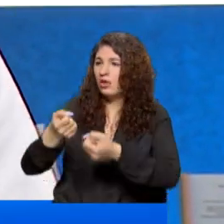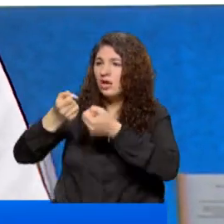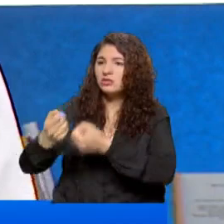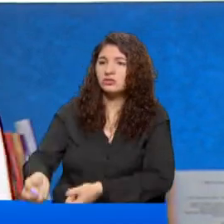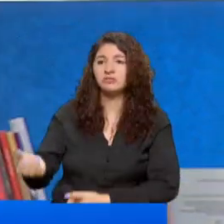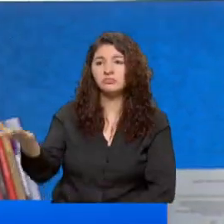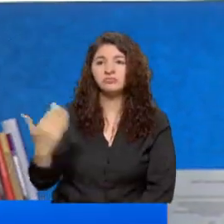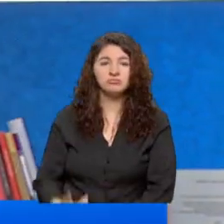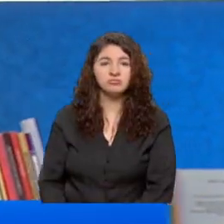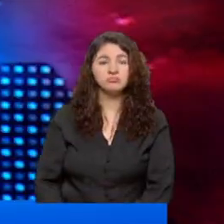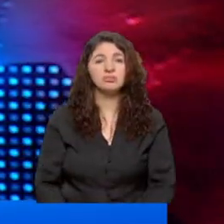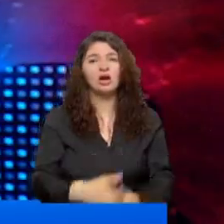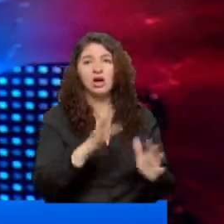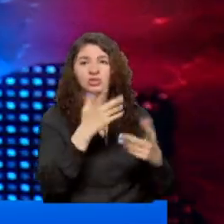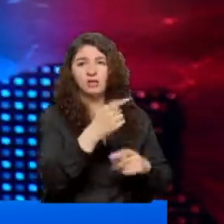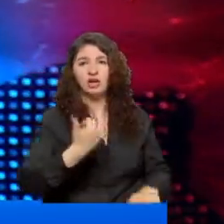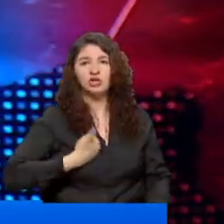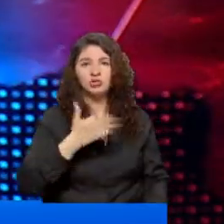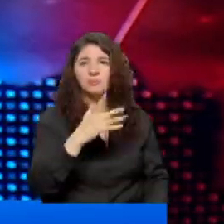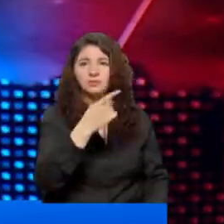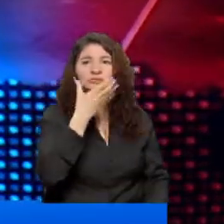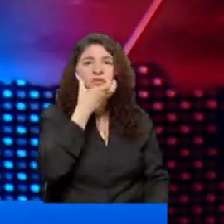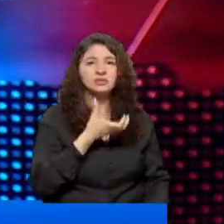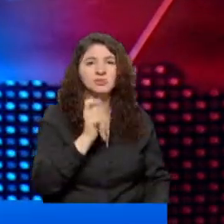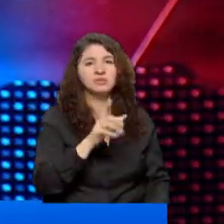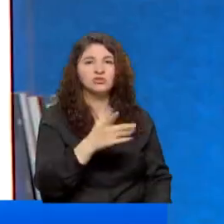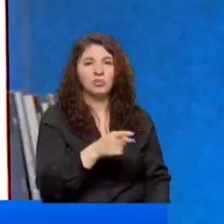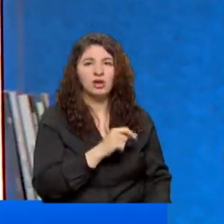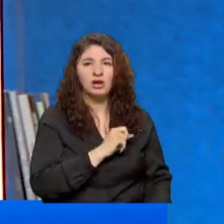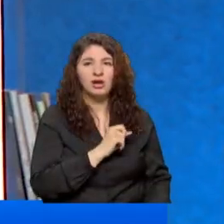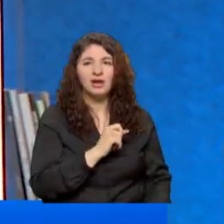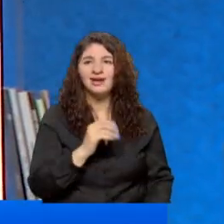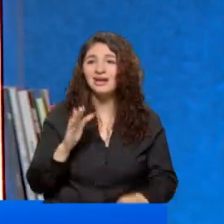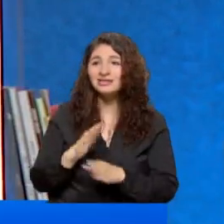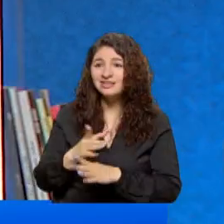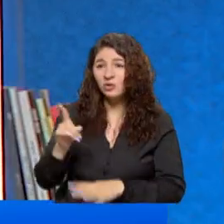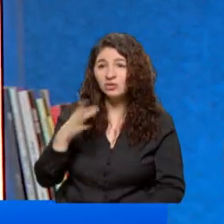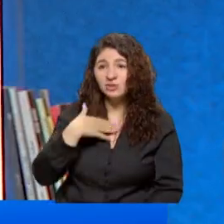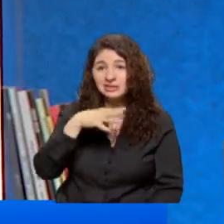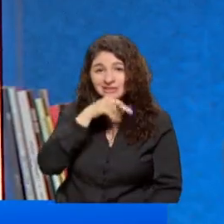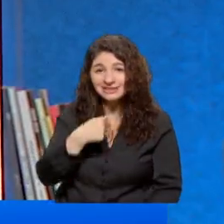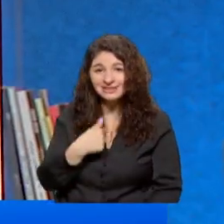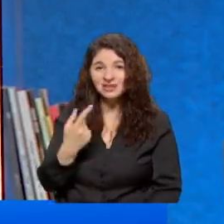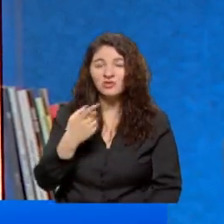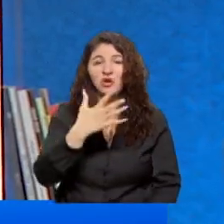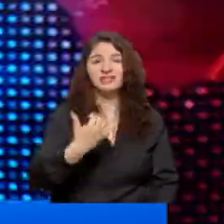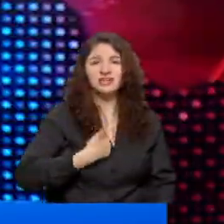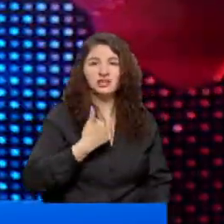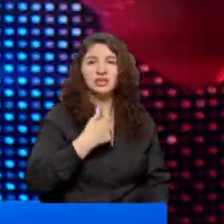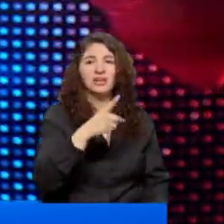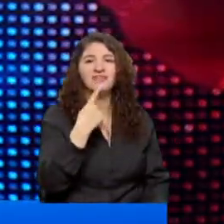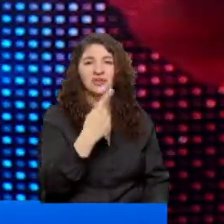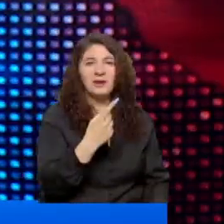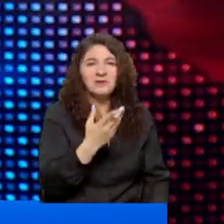bastırdılar bir şey diyeceğim acaba yakışıklısınız ama biz Ne yaptınız Acaba niye o kadar yaşlanmış Hayır yakışıklısı daha